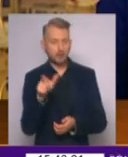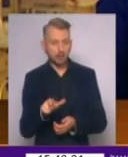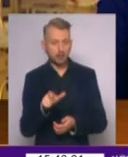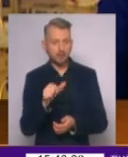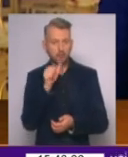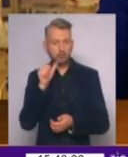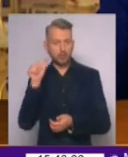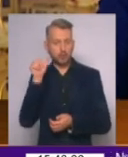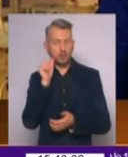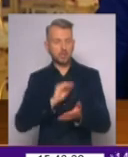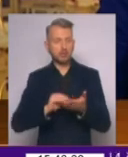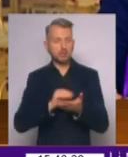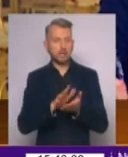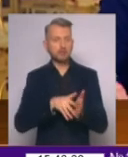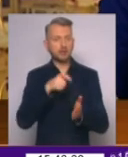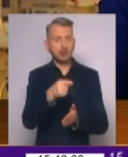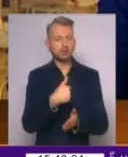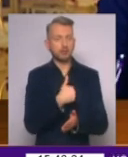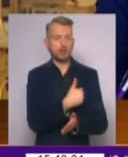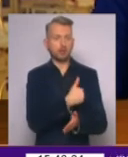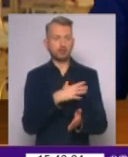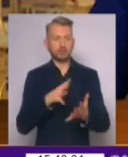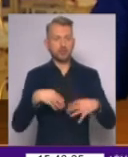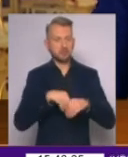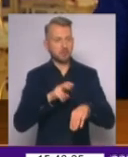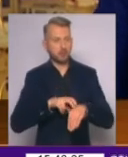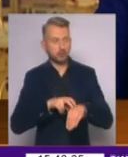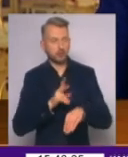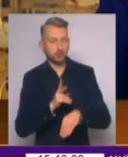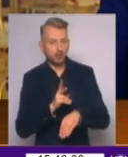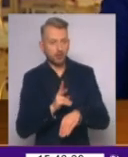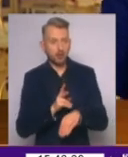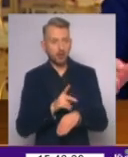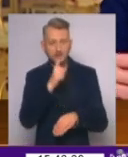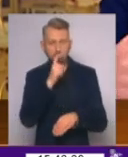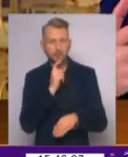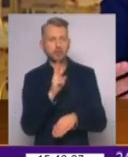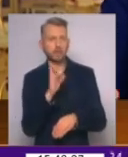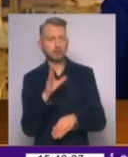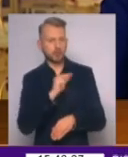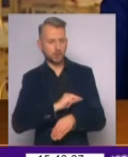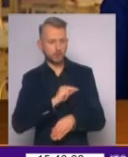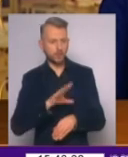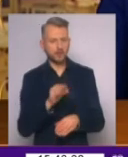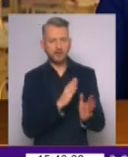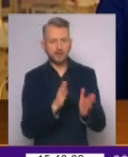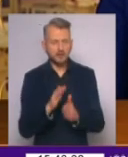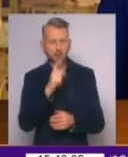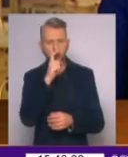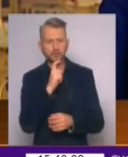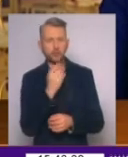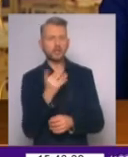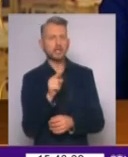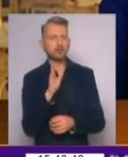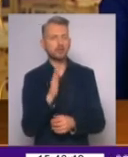році написав заяву «Я хочу стати сімейним лікарем». Коли не зрозуміло, як буде працювати вся ця система, не зрозуміло, скільки